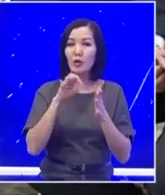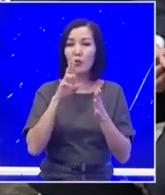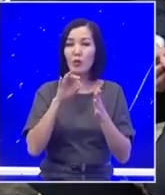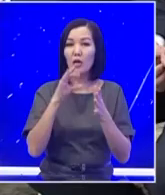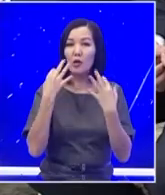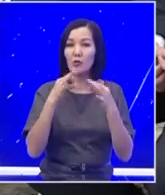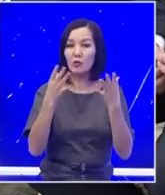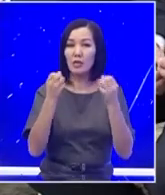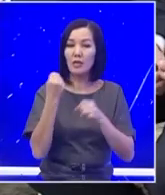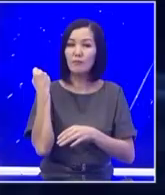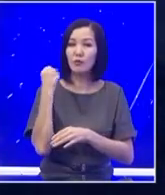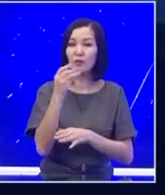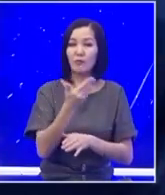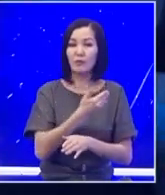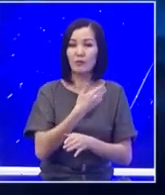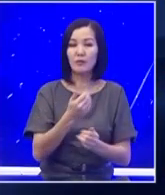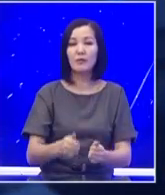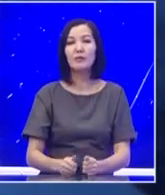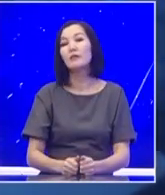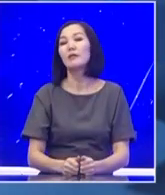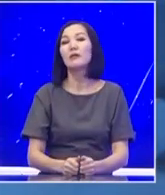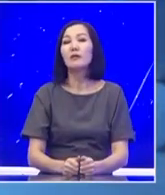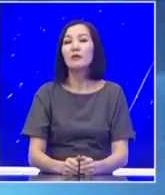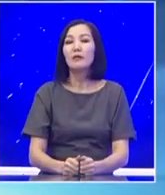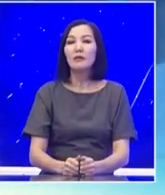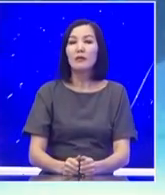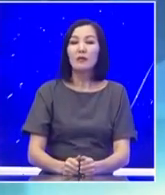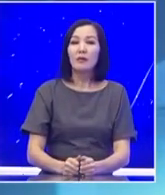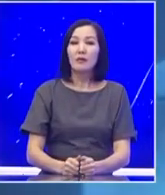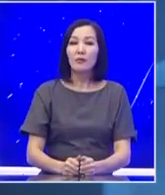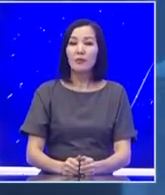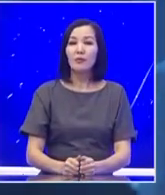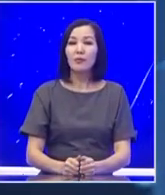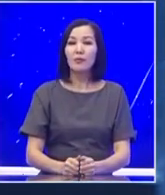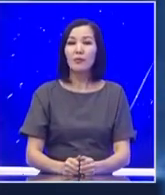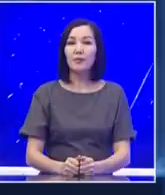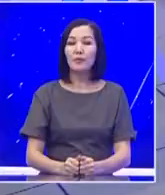алып, жүлдеге қол жеткізу. Жарқын Нұрланұлы, Жасұлан Шымкенже, Жетісу телеарнасы.